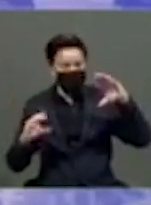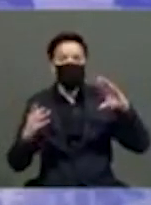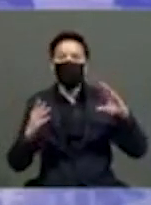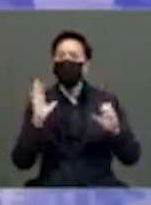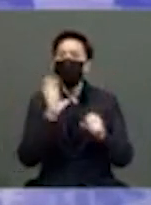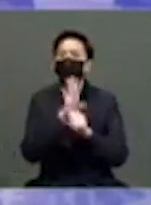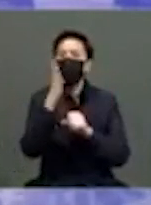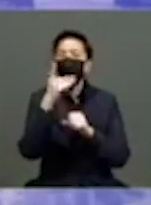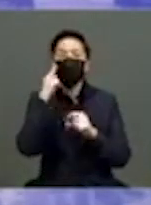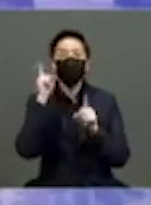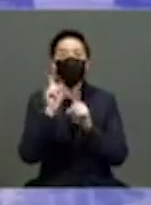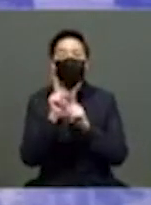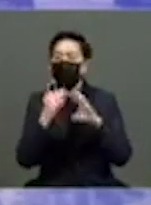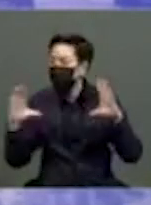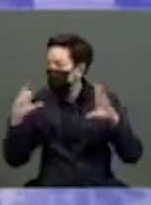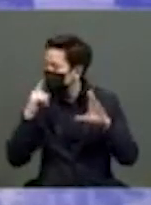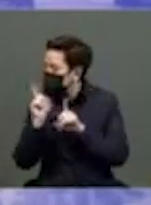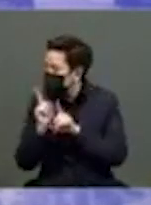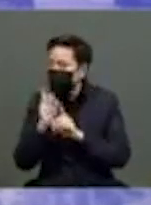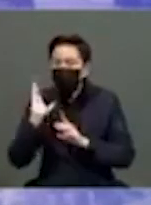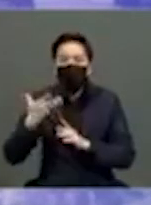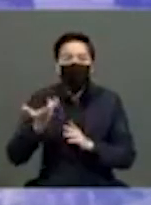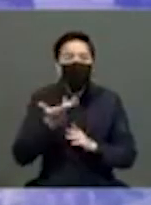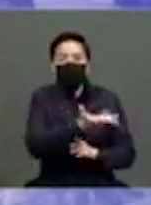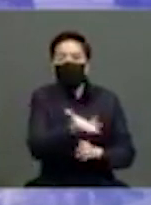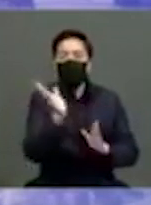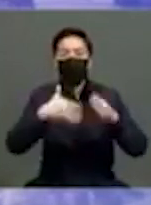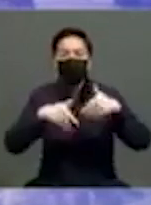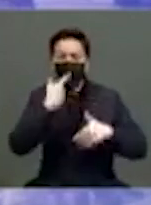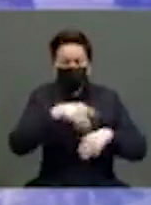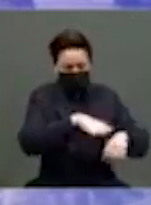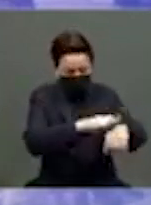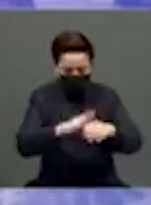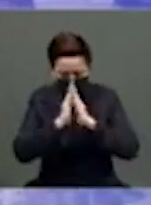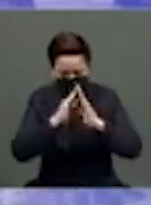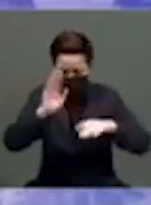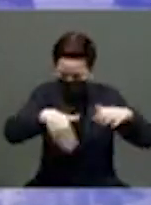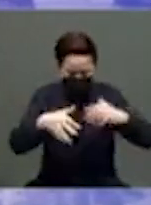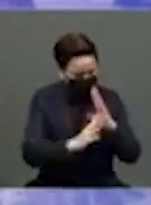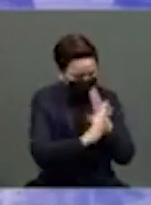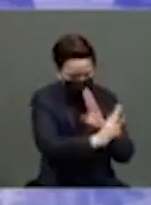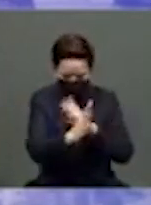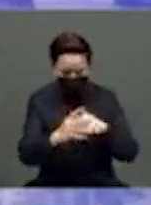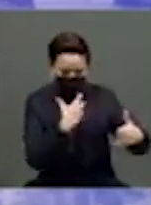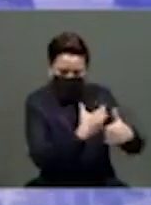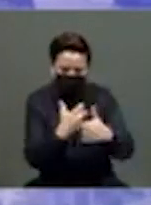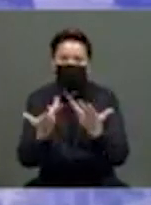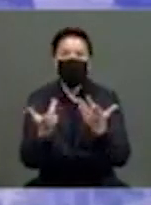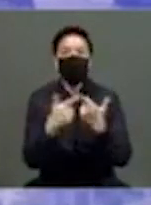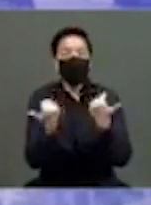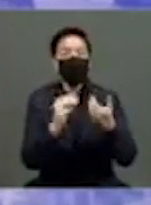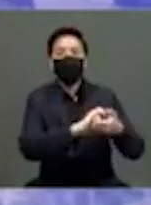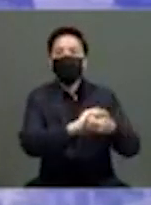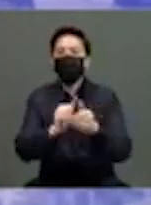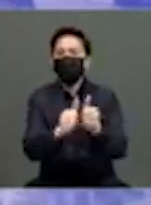นั้นก็คือหมายถึงการร้องขอให้พี่น้องประชาชนเข้ามาฉีดในระยะหลังนะครับได้รับความ